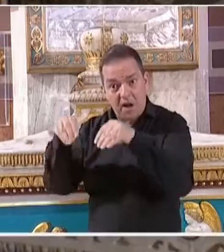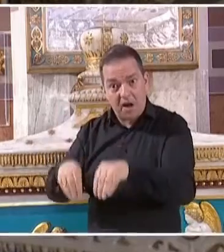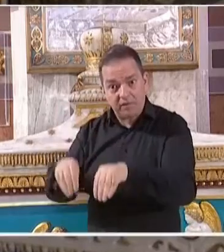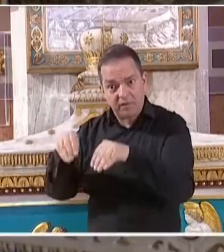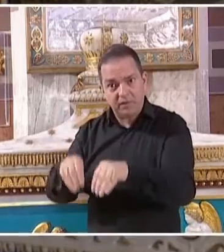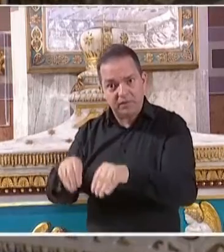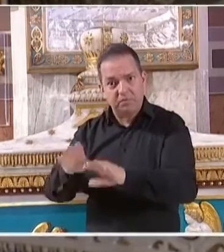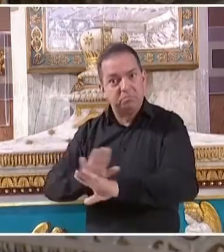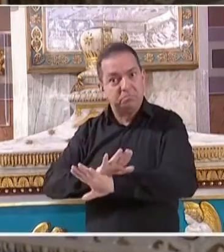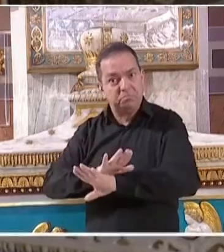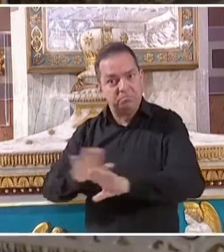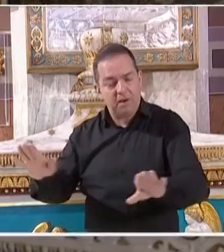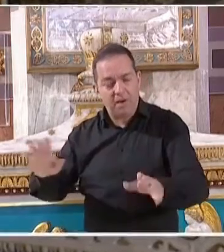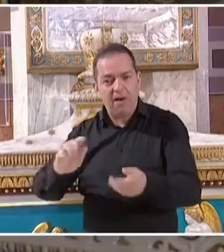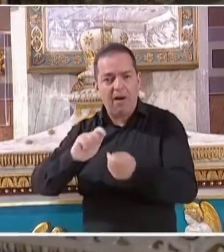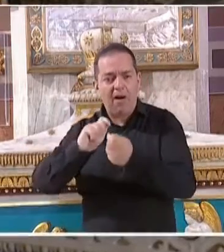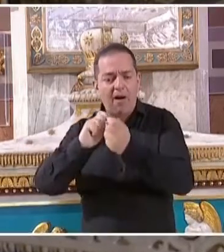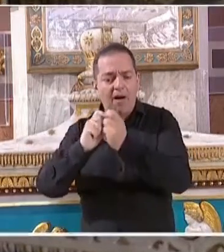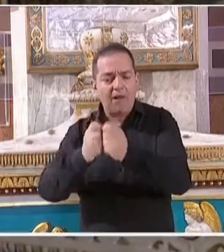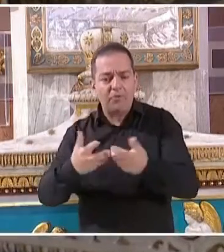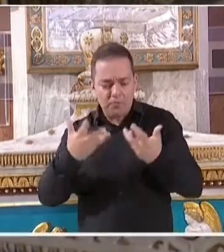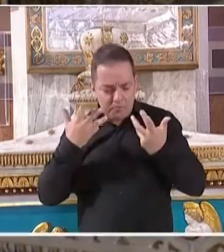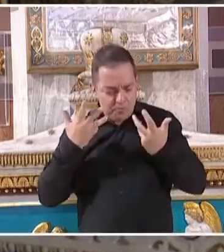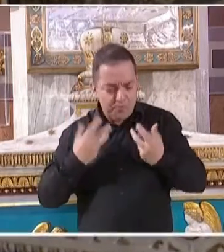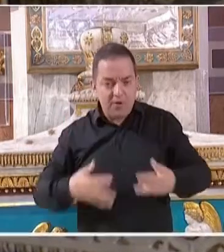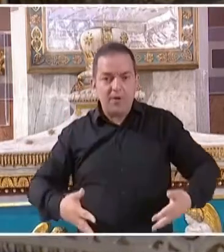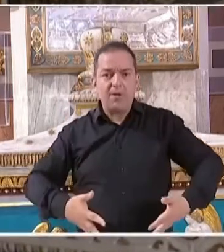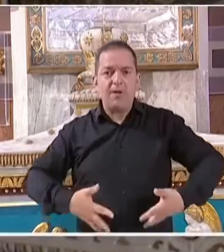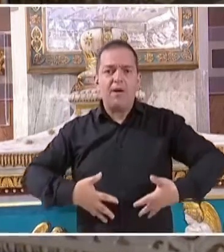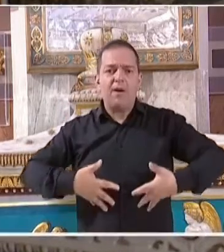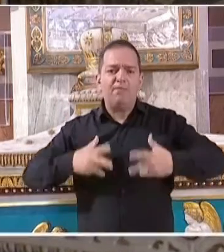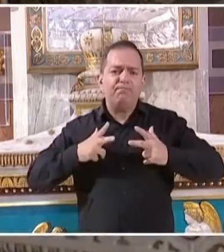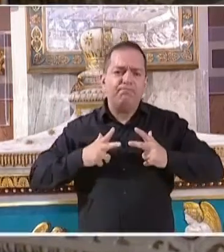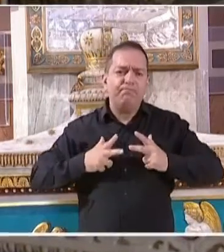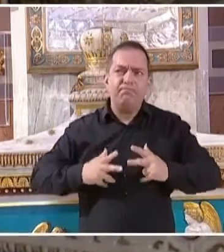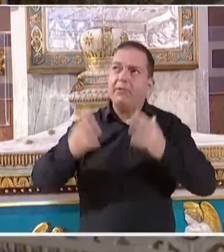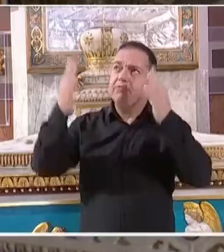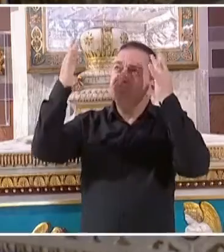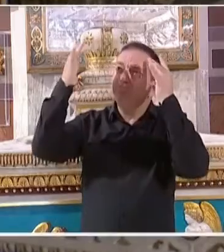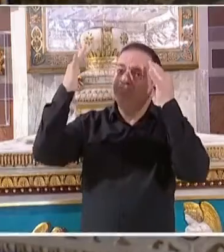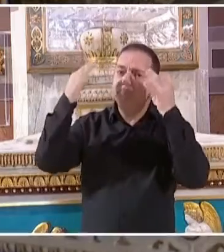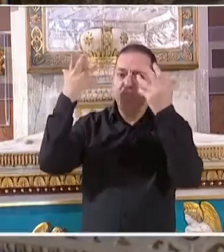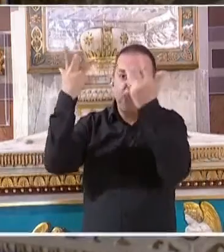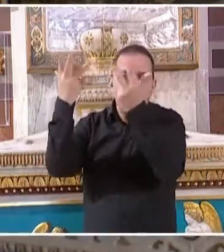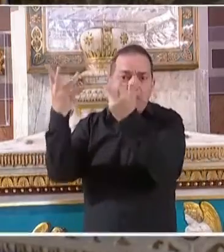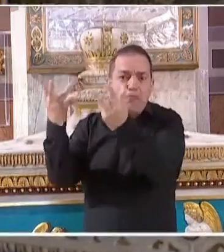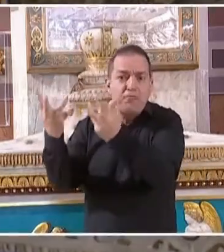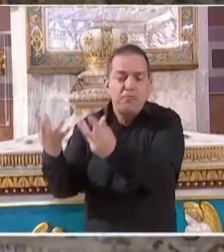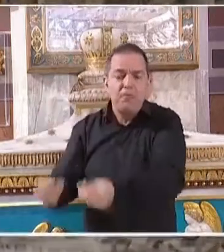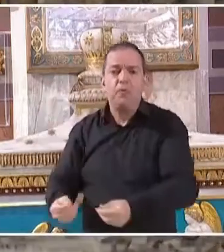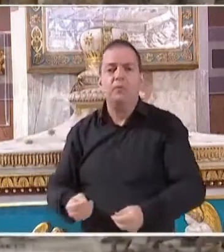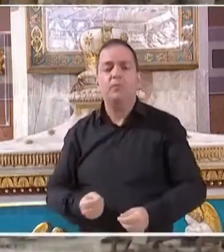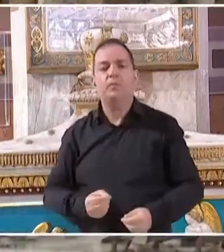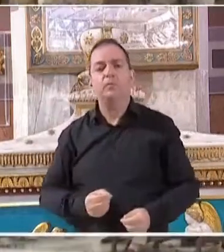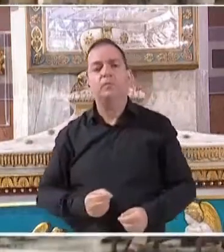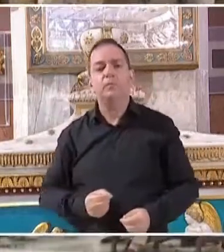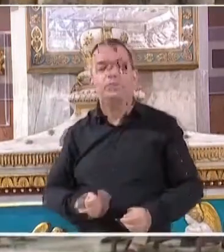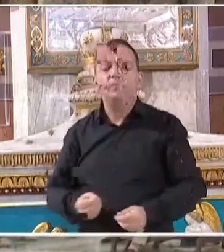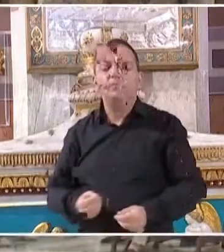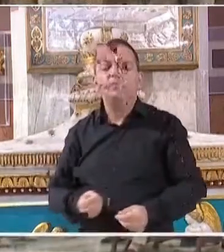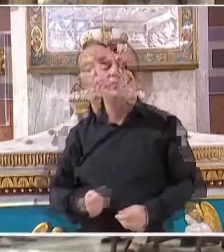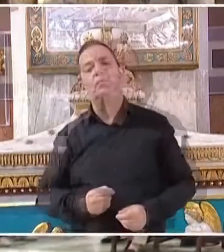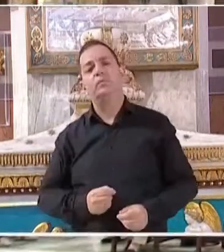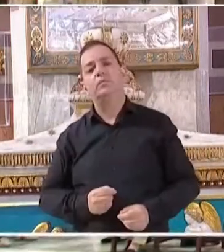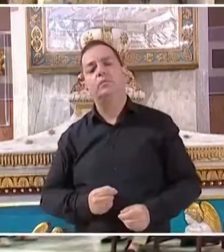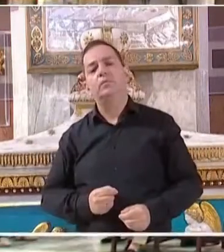πνευματική χαρά, αγαλίαση και χάρη. Αλλά μήπως,